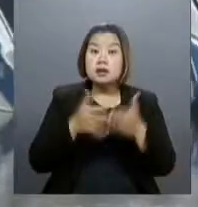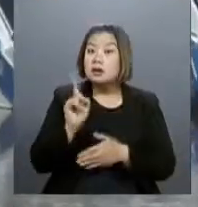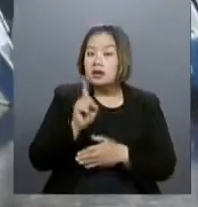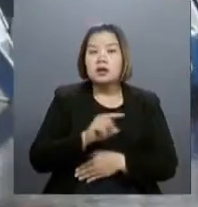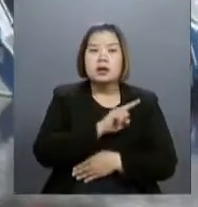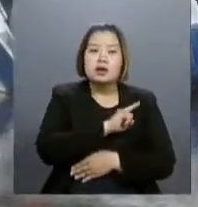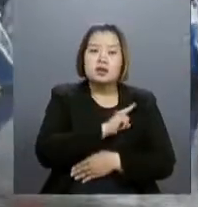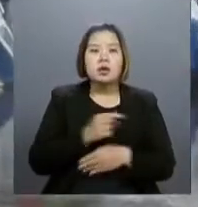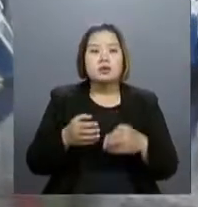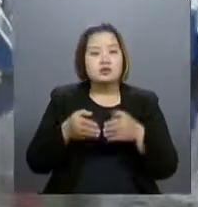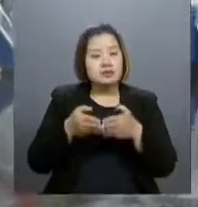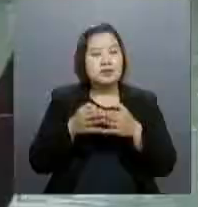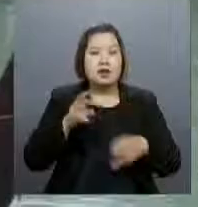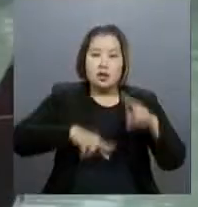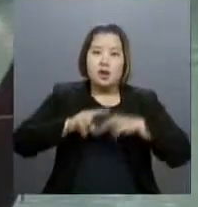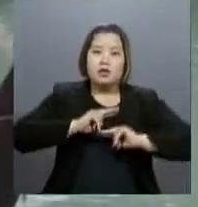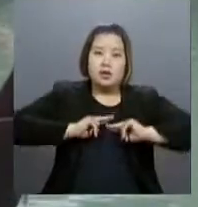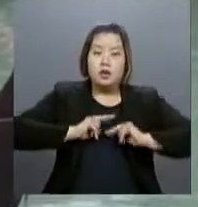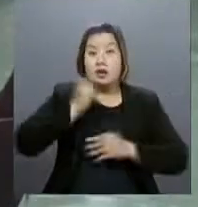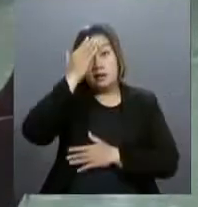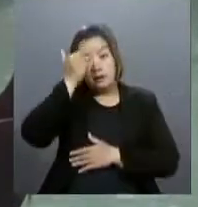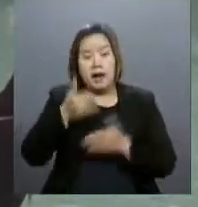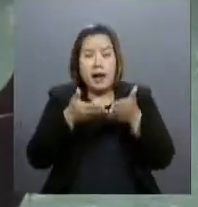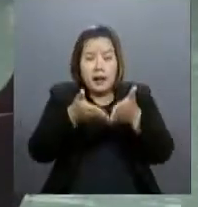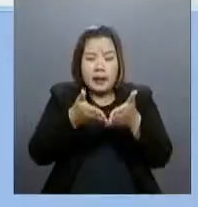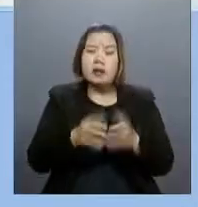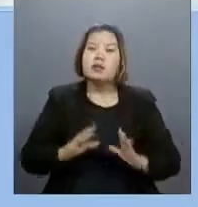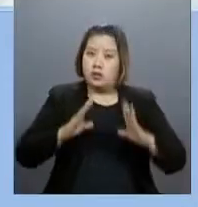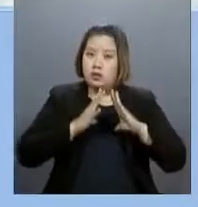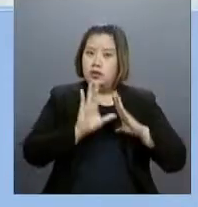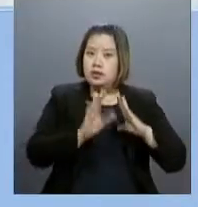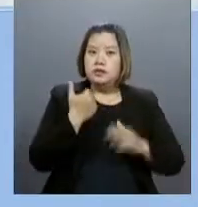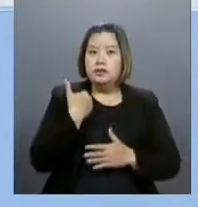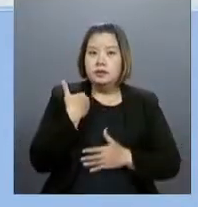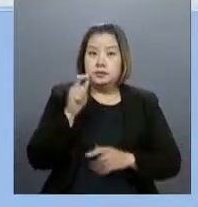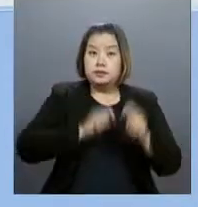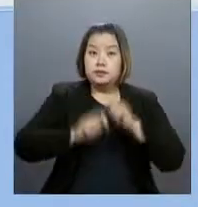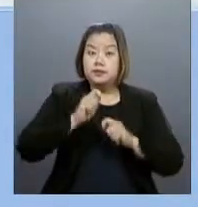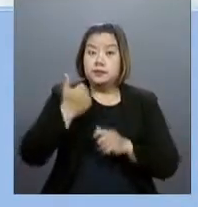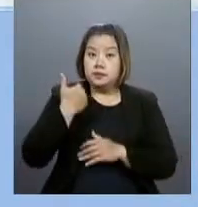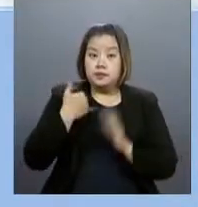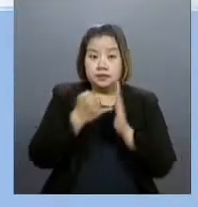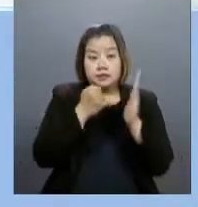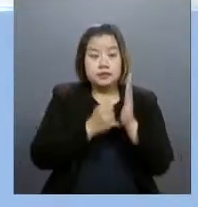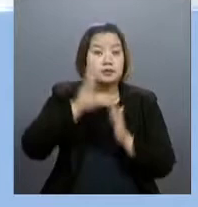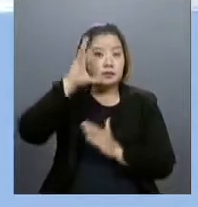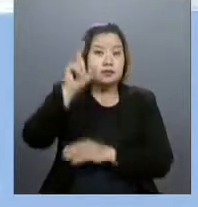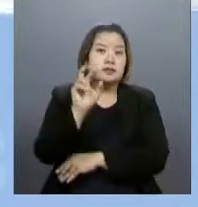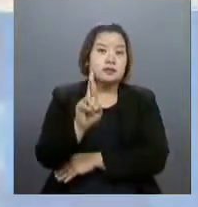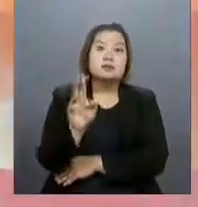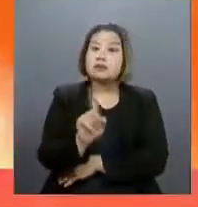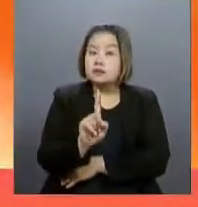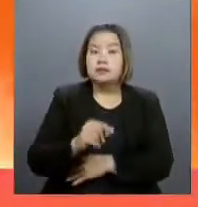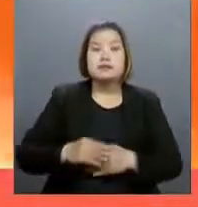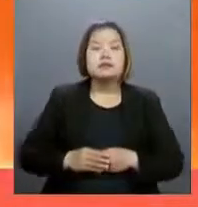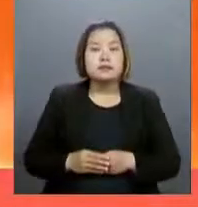ความระมัดระวังโดยเฉพาะเรือเล็กยังควรงดออกจากฝั่งในวันนี้ค่ะมาตรวจสอบสภาพอากาศในแต่ละภาคระหว่างวันนี้ถึงวันพรุ่งนี้กันบ้างค่ะ